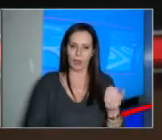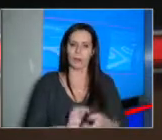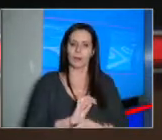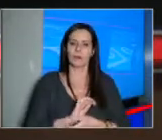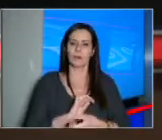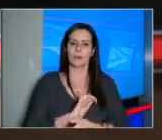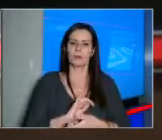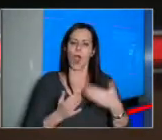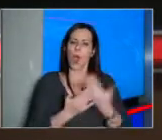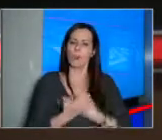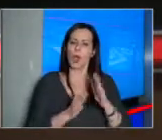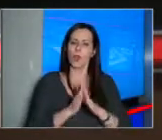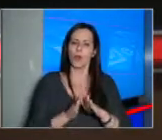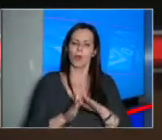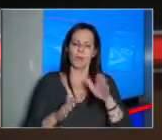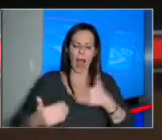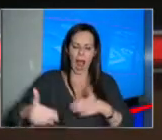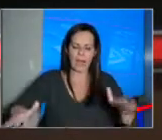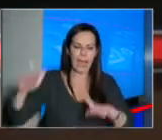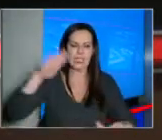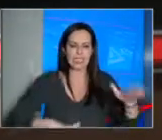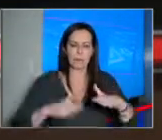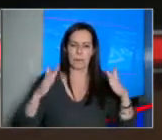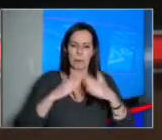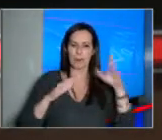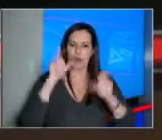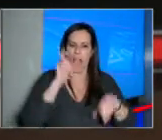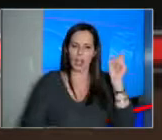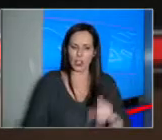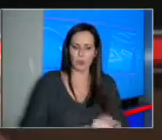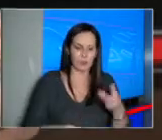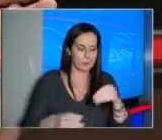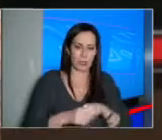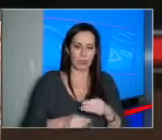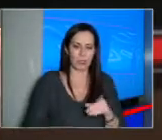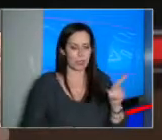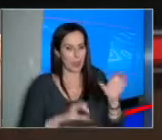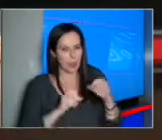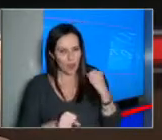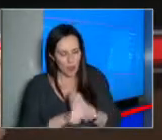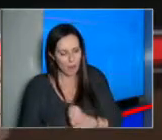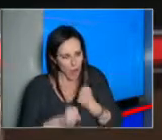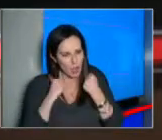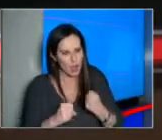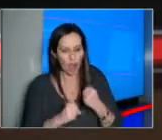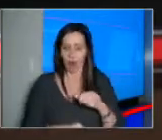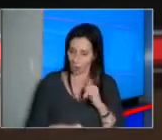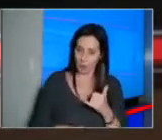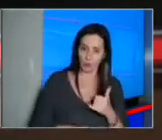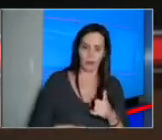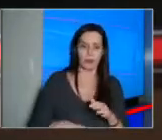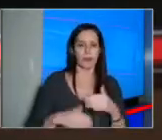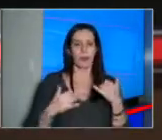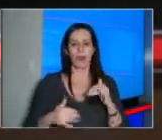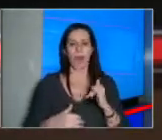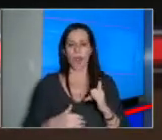כי החומרים היו תקועים בארגזים בתוך בתים של אנשים, ובתוך כל מיני... זהו, זה ממש עבודת נמלים. כן, ואין... עכשיו, מה